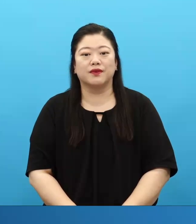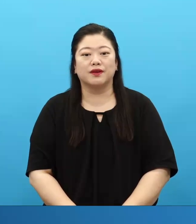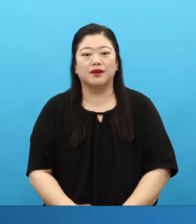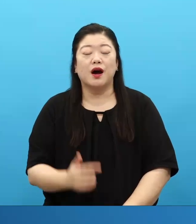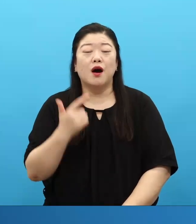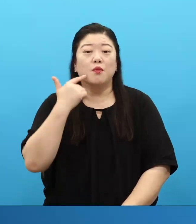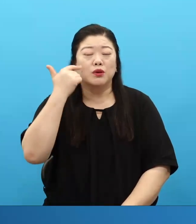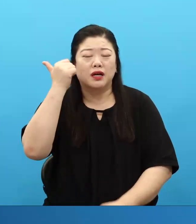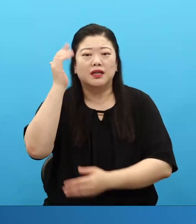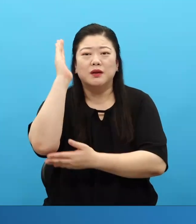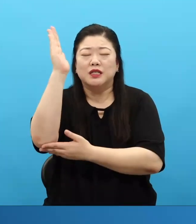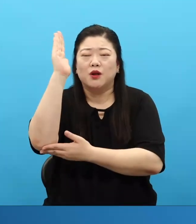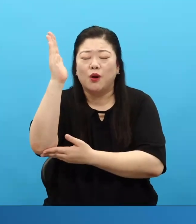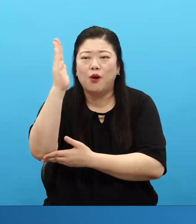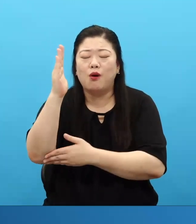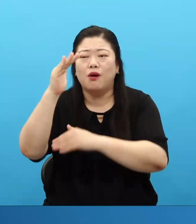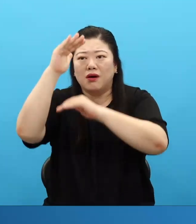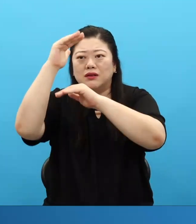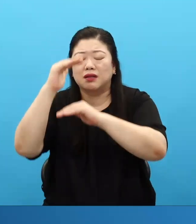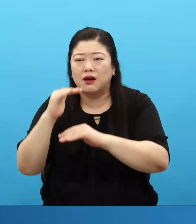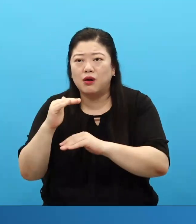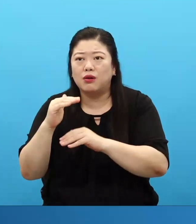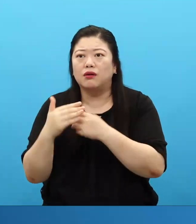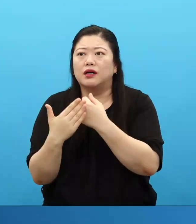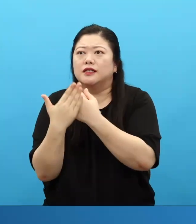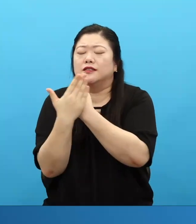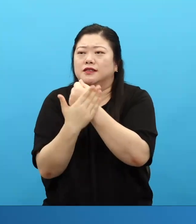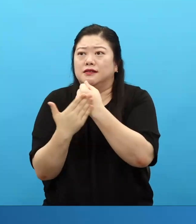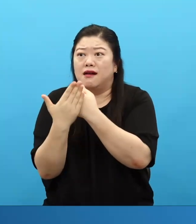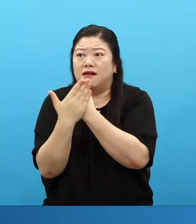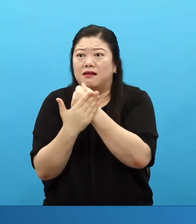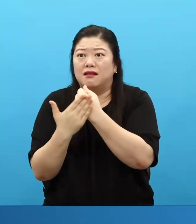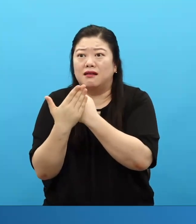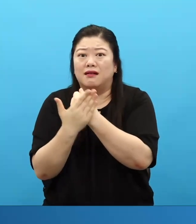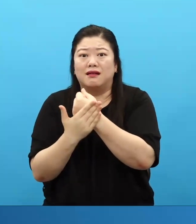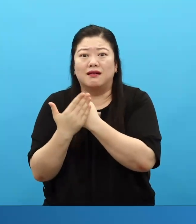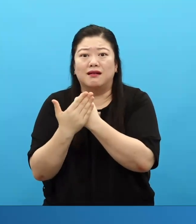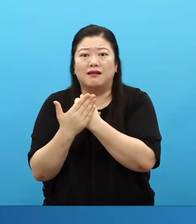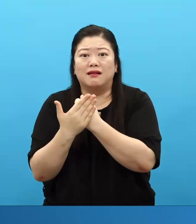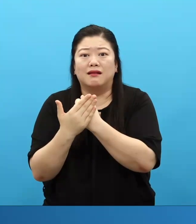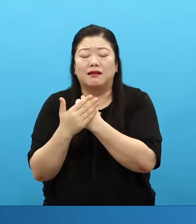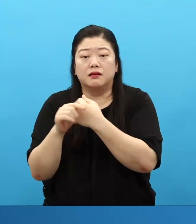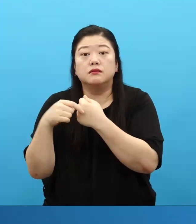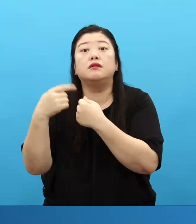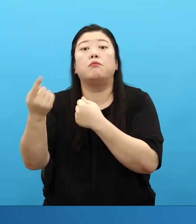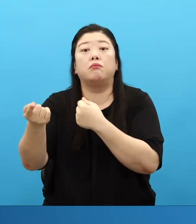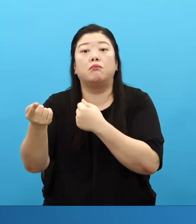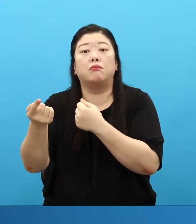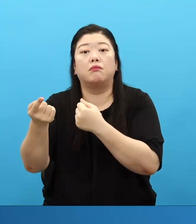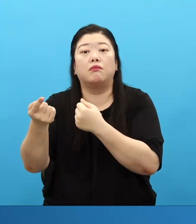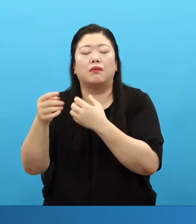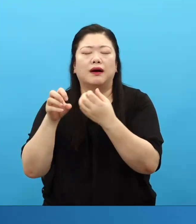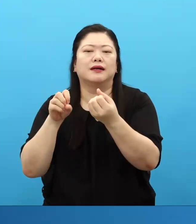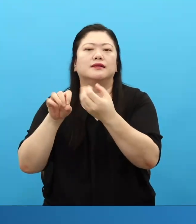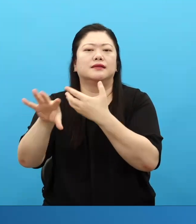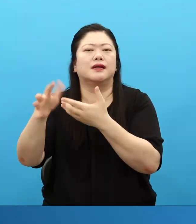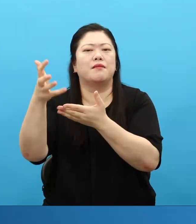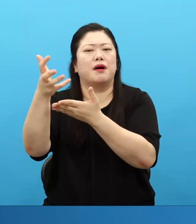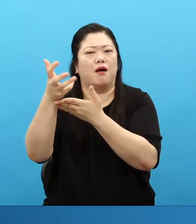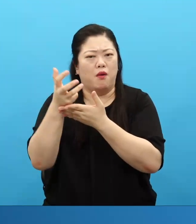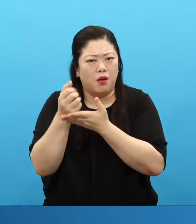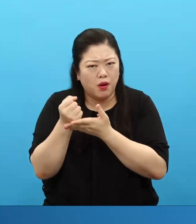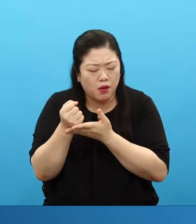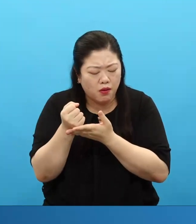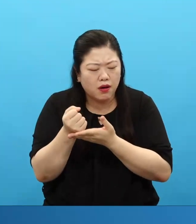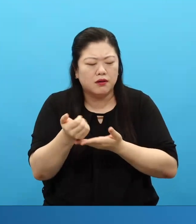되는지 거기 찾아줘야 돼요. How is it as you listen to the pastor's sermon, you're so blessed and you find your answer, that's what you must find. 그리고 목사님들은 여기 계신 목사님들은